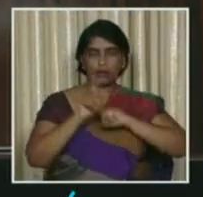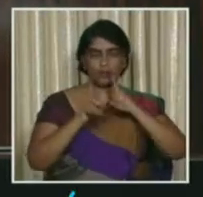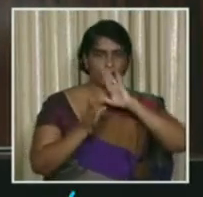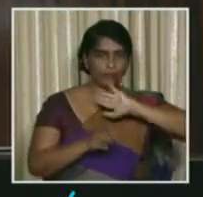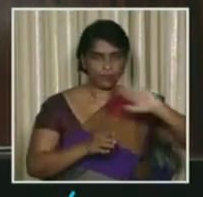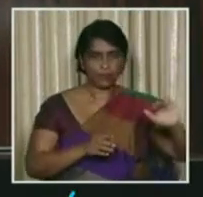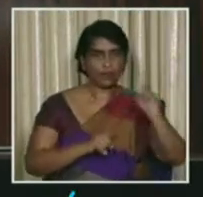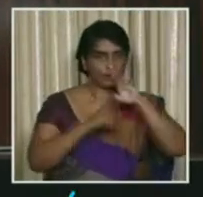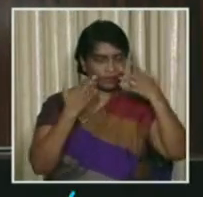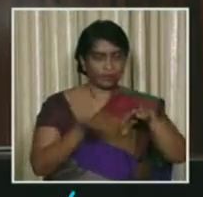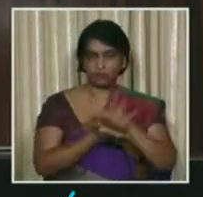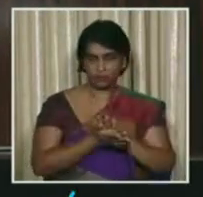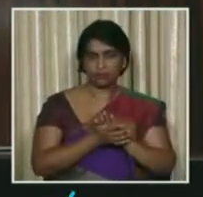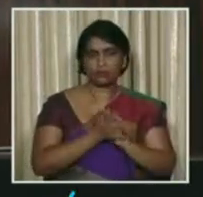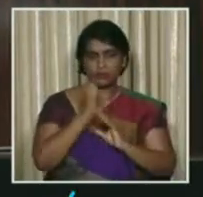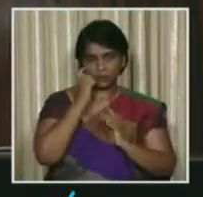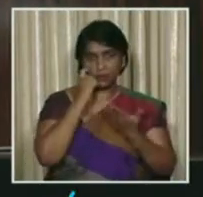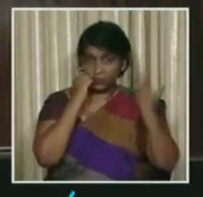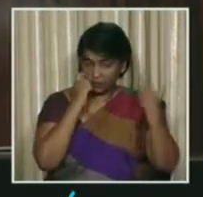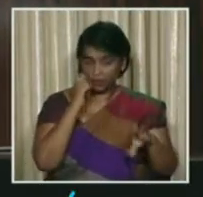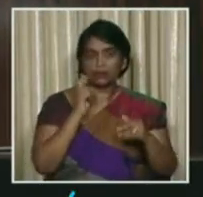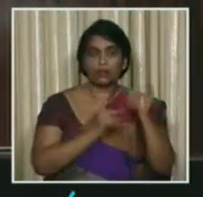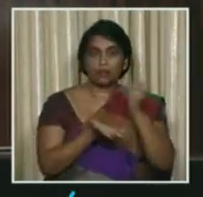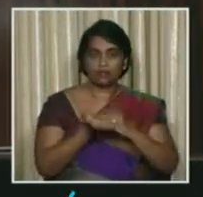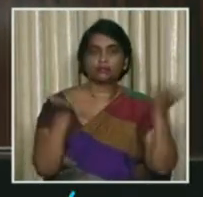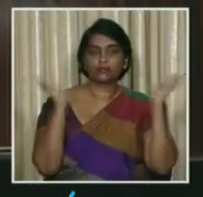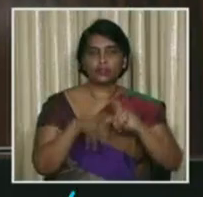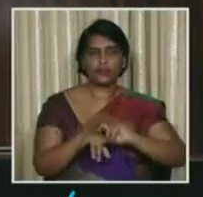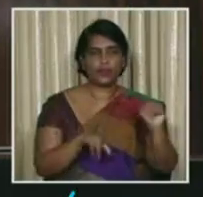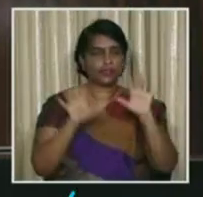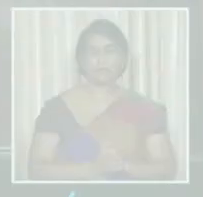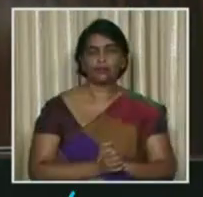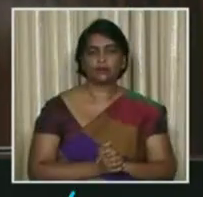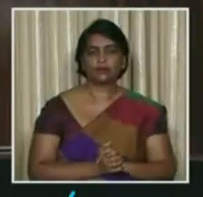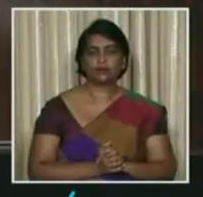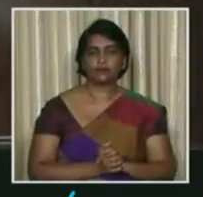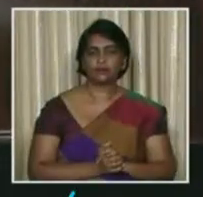කැඳවනවා. කතා කරලා මේ ගැන තීරණයක් කරමු. තීරණයක් කළා සභාව නැවත රැස්වීම විනාඩි 10කින්. බොහොම ස්තුතියි.